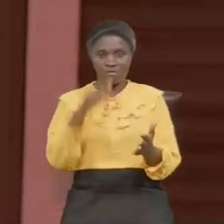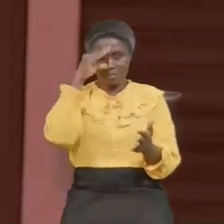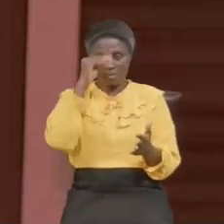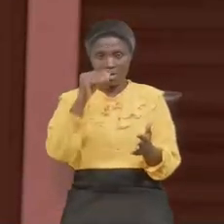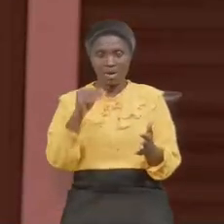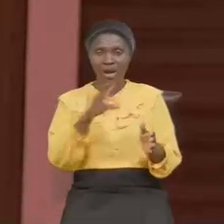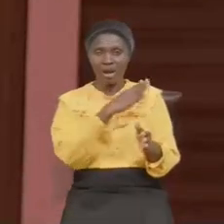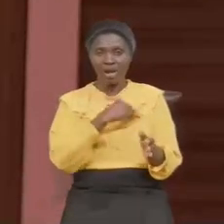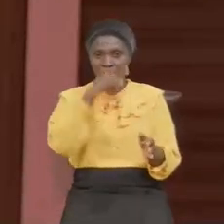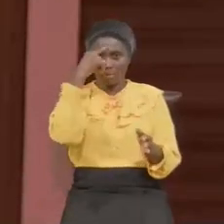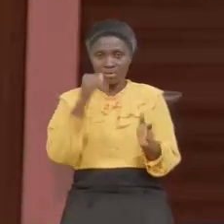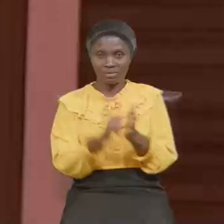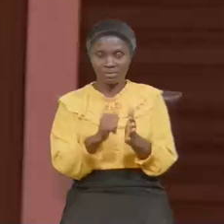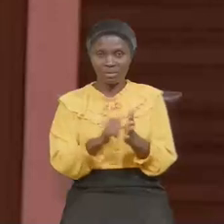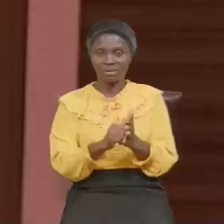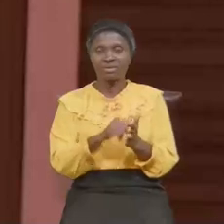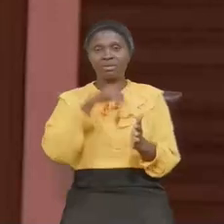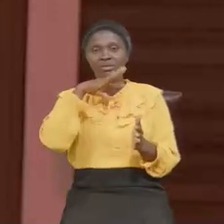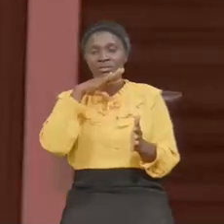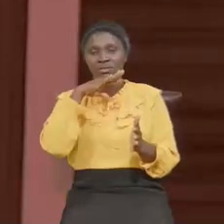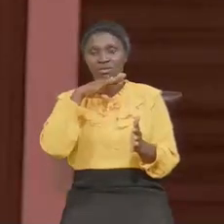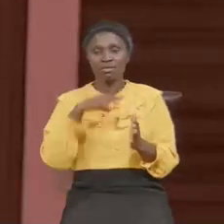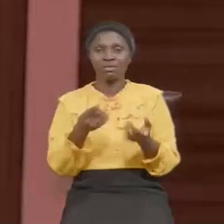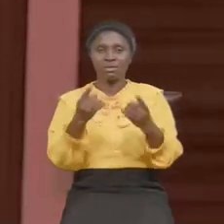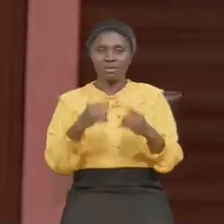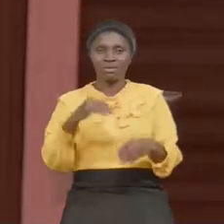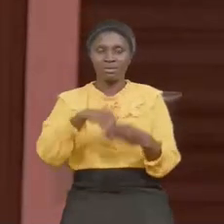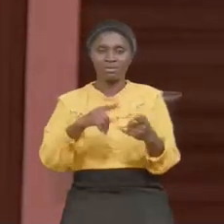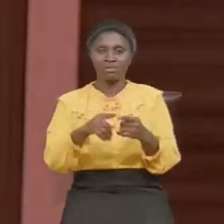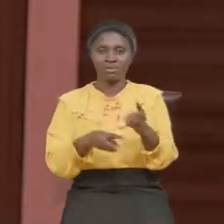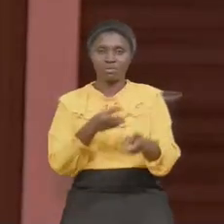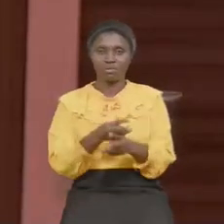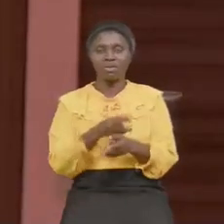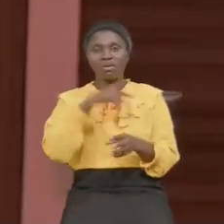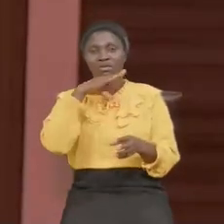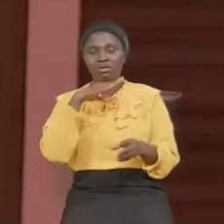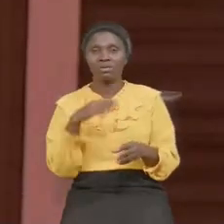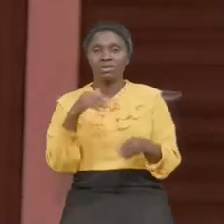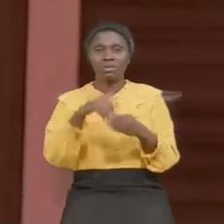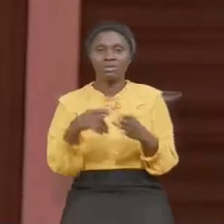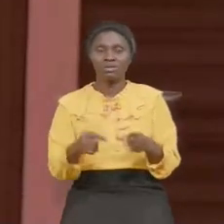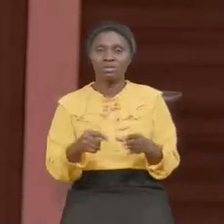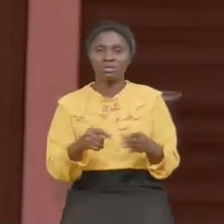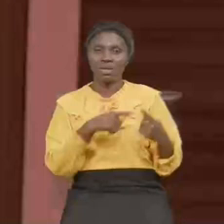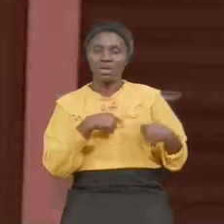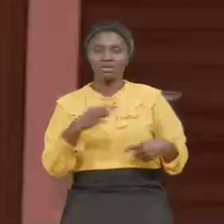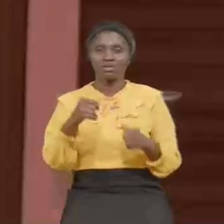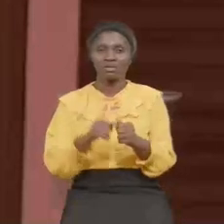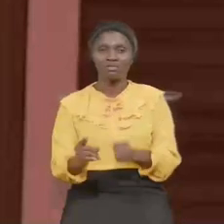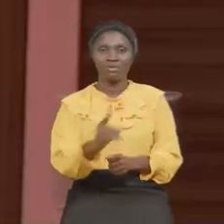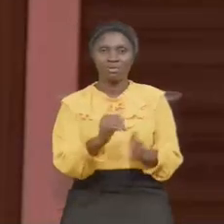chute, la corruption est entrée dans le monde. La corruption dans la vie de tout le monde. Mais Dieu